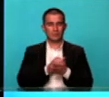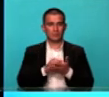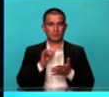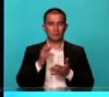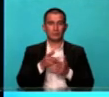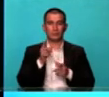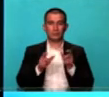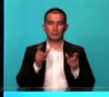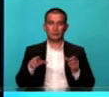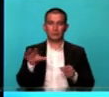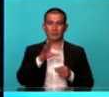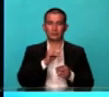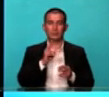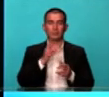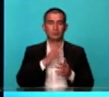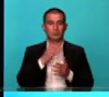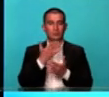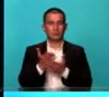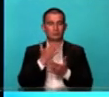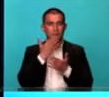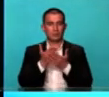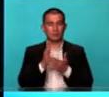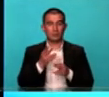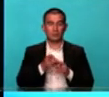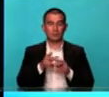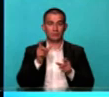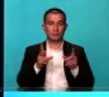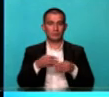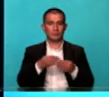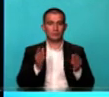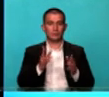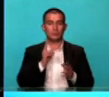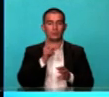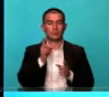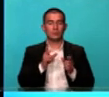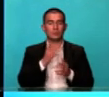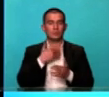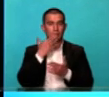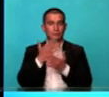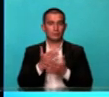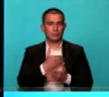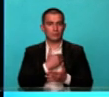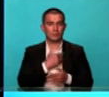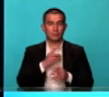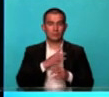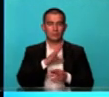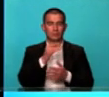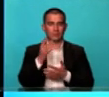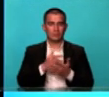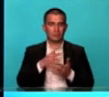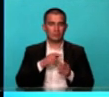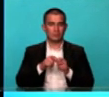jismoniy shaxslarning murojaatlari bo'yicha beriladi. Murojaat qilgan shaxs ro'yxatdan o'tish